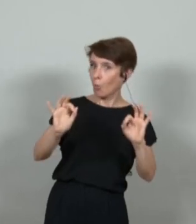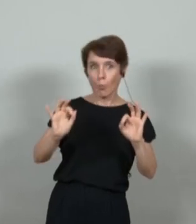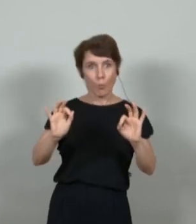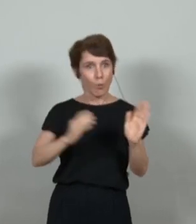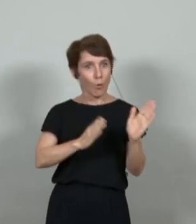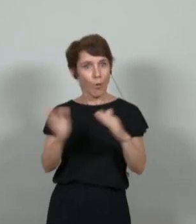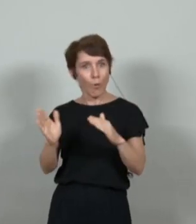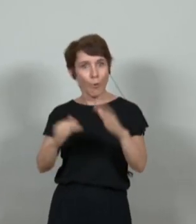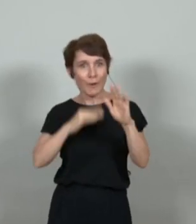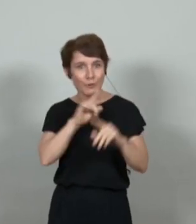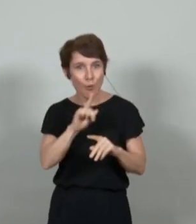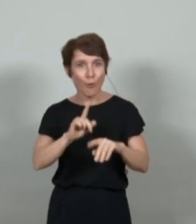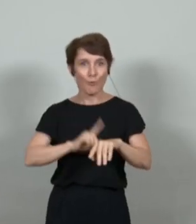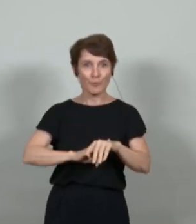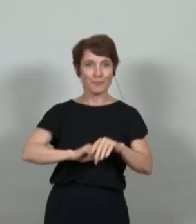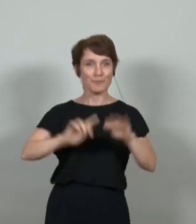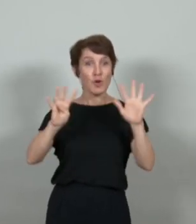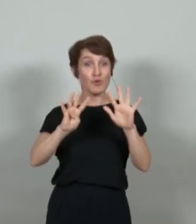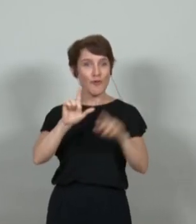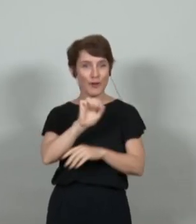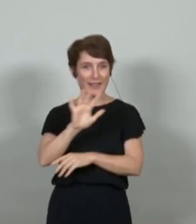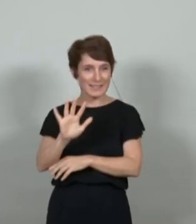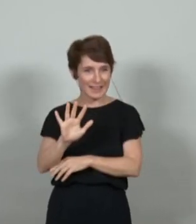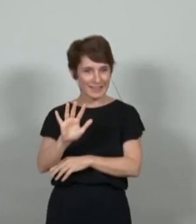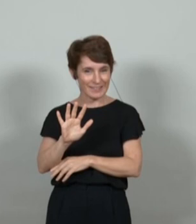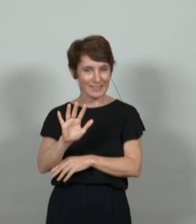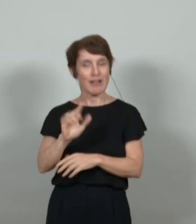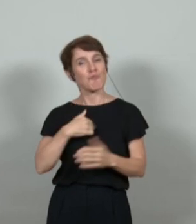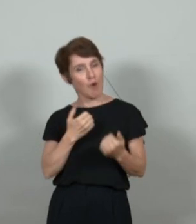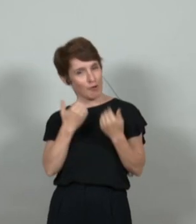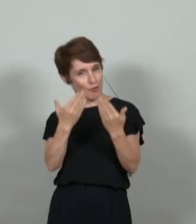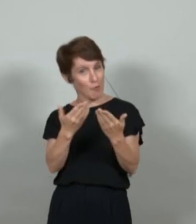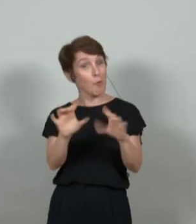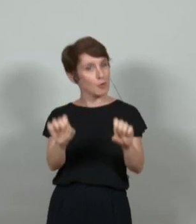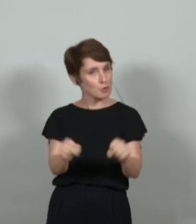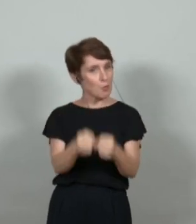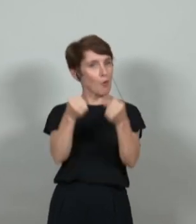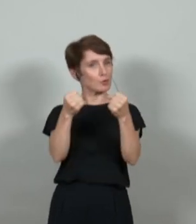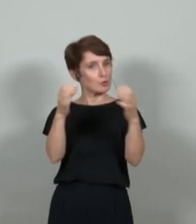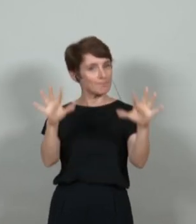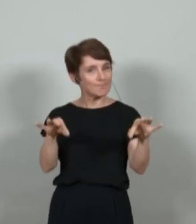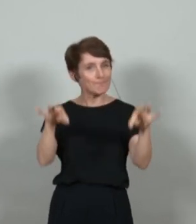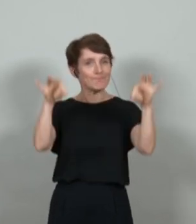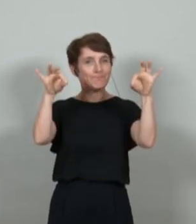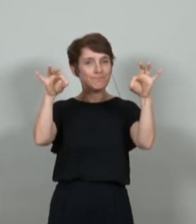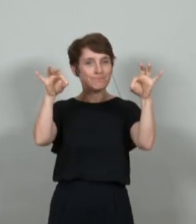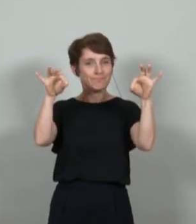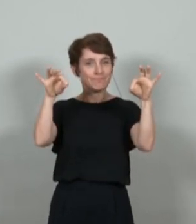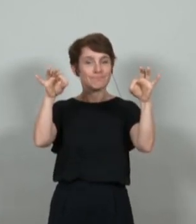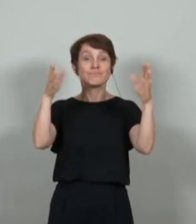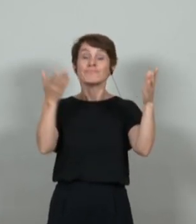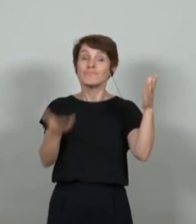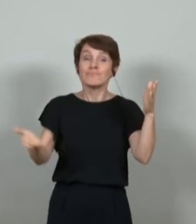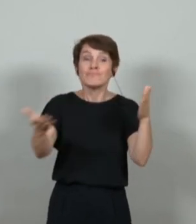21h25 et de faire une pause pour le une pause pour vous